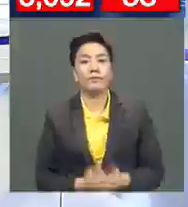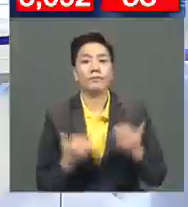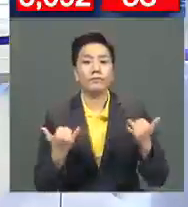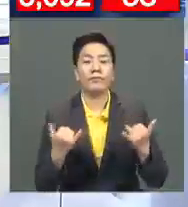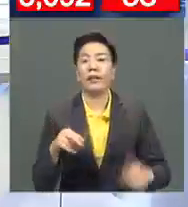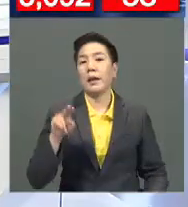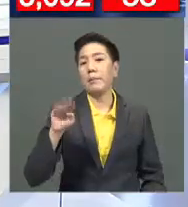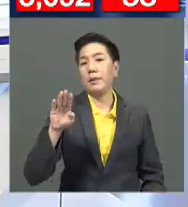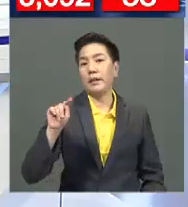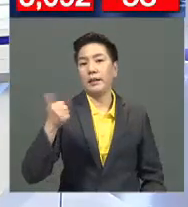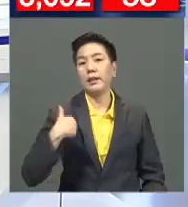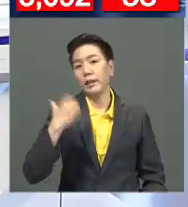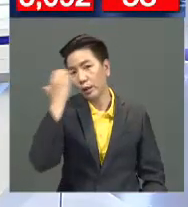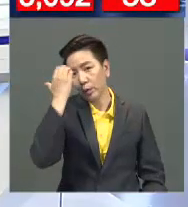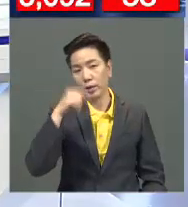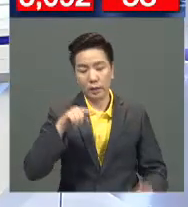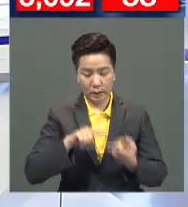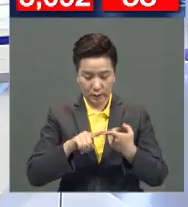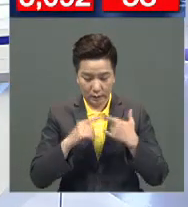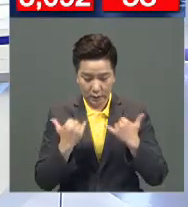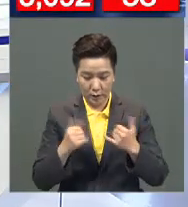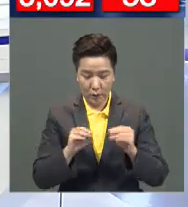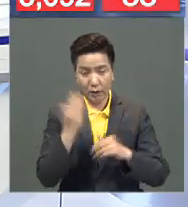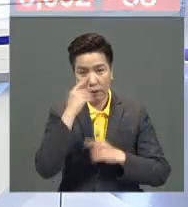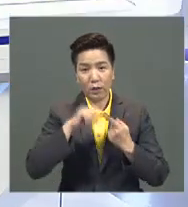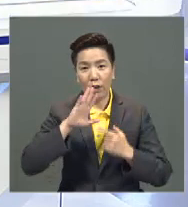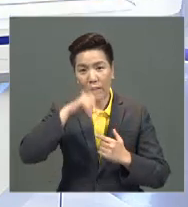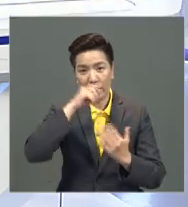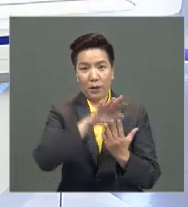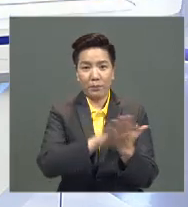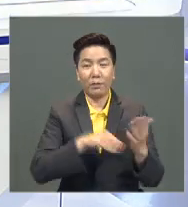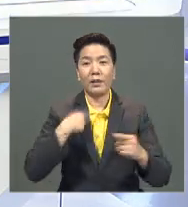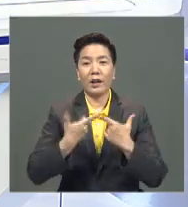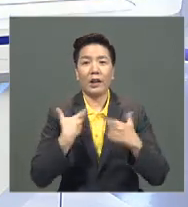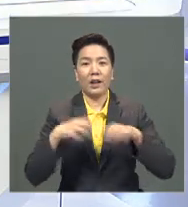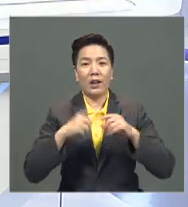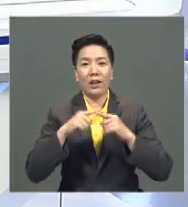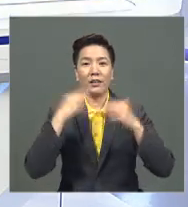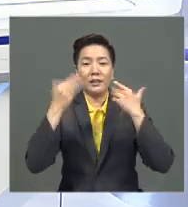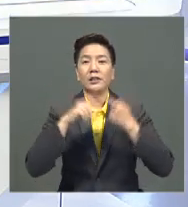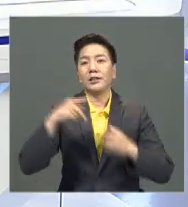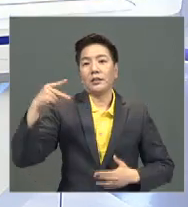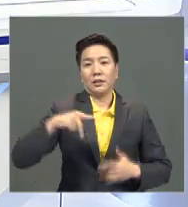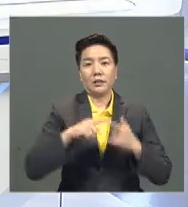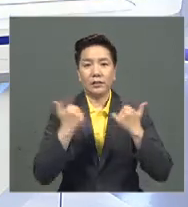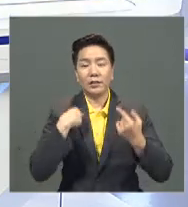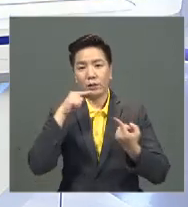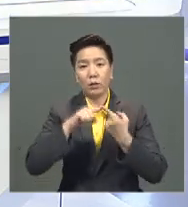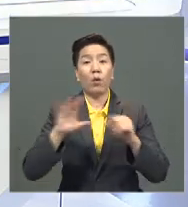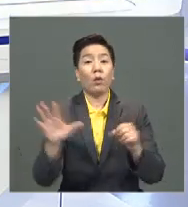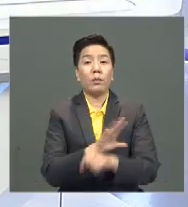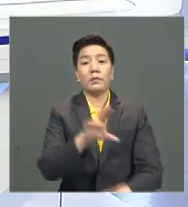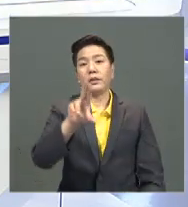ส่วนวันนี้ที่ NBT สถานีโทรทัศน์สถานีวิทยุโทรทัศน์แห่งประเทศไทยนะคะเรามีการจัดกิจกรรมพิเศษนะครบร